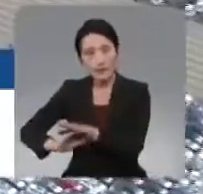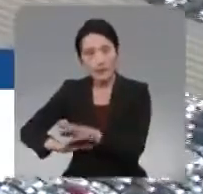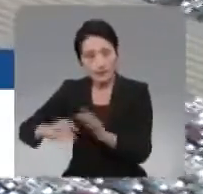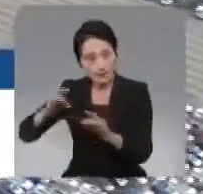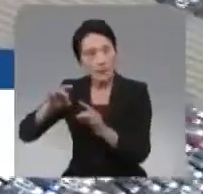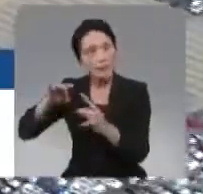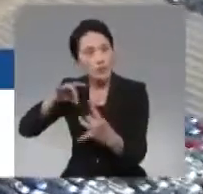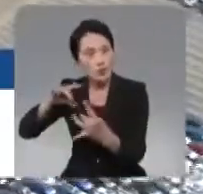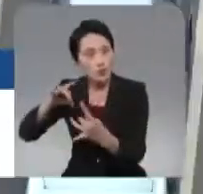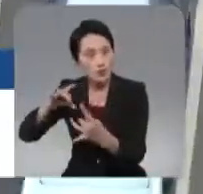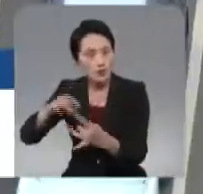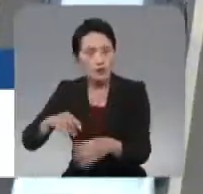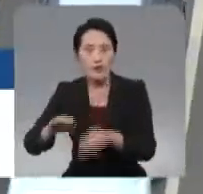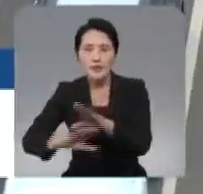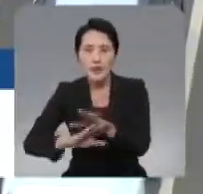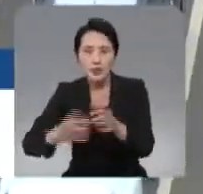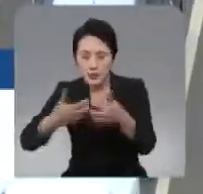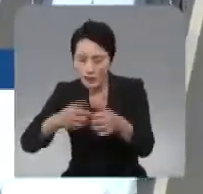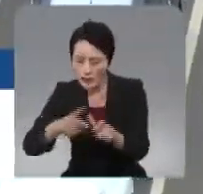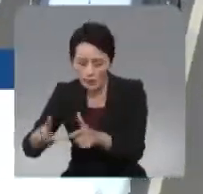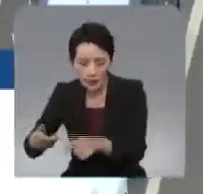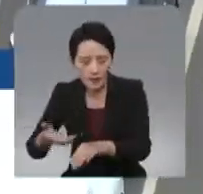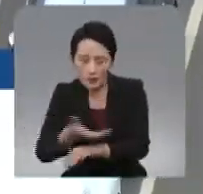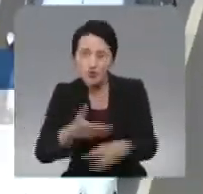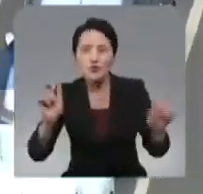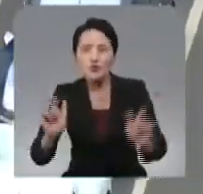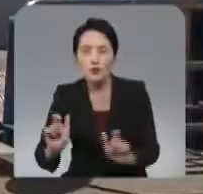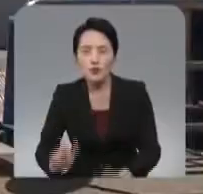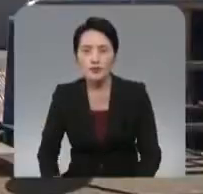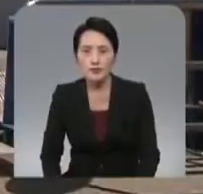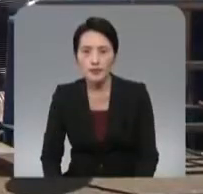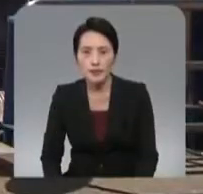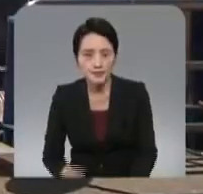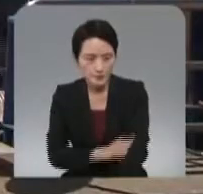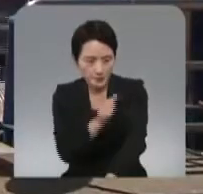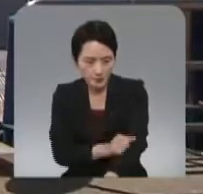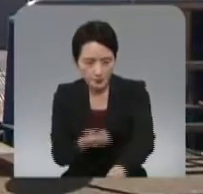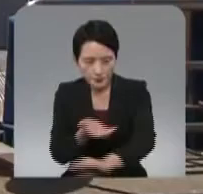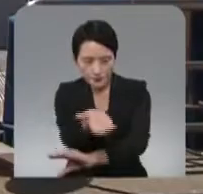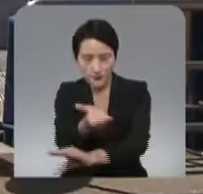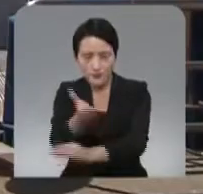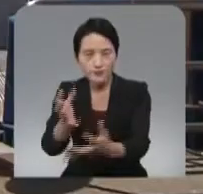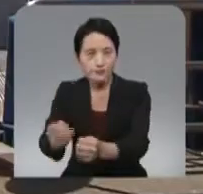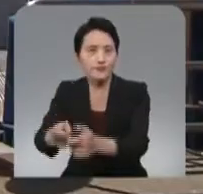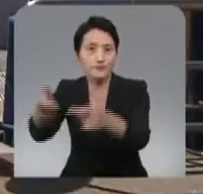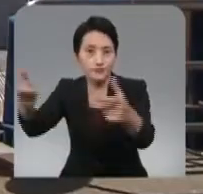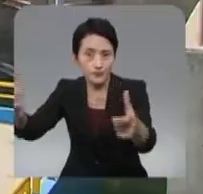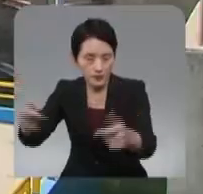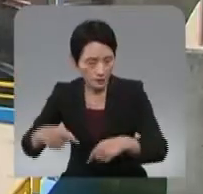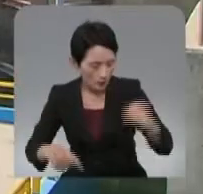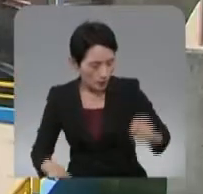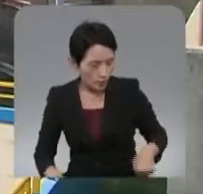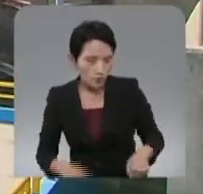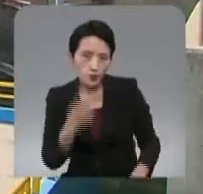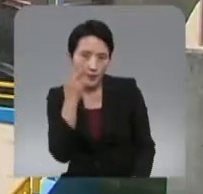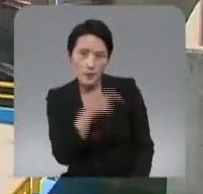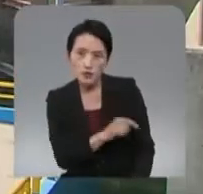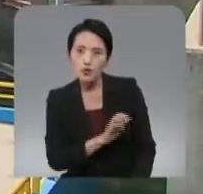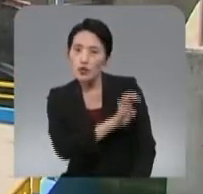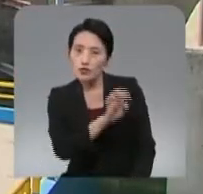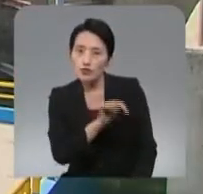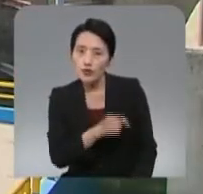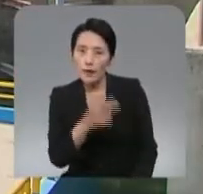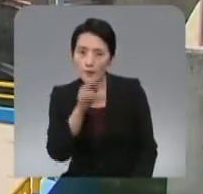12,3%, theo quốc gia xuất khẩu sang Singapore tăng 44,3%. nhưng xuất khẩu sang Trung Quốc giảm 14%,